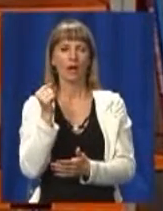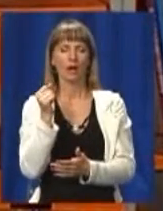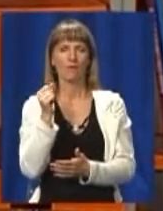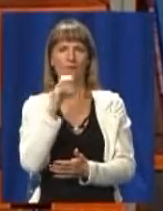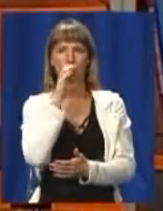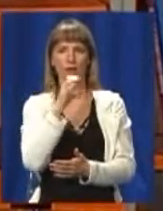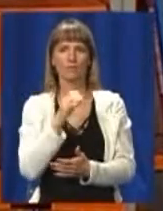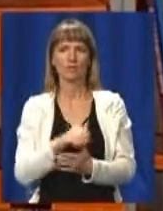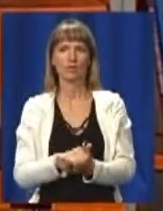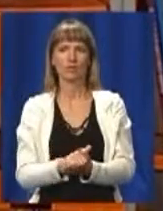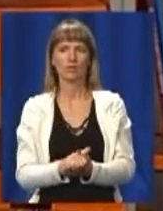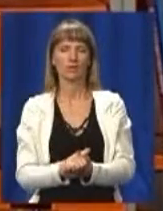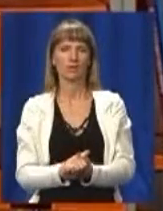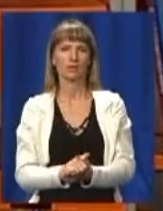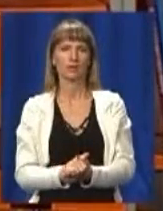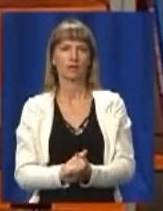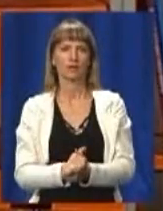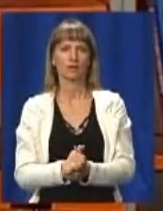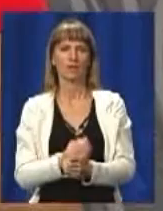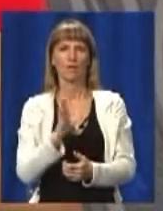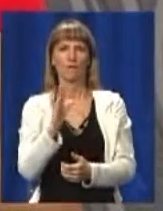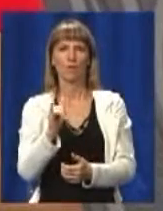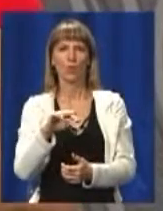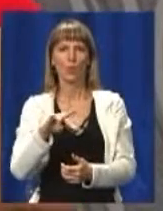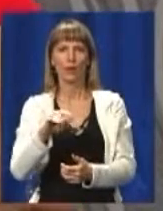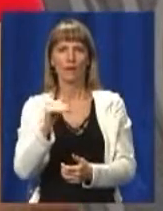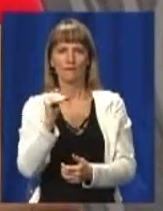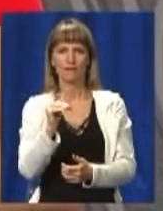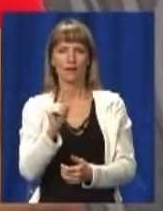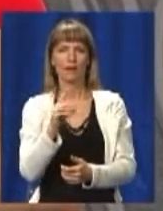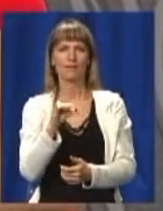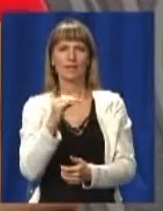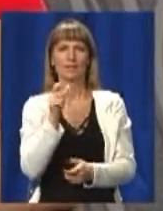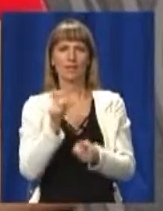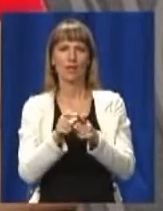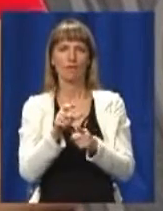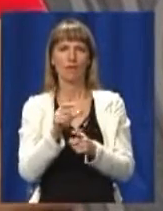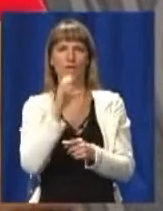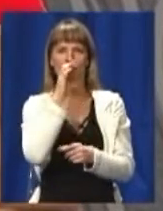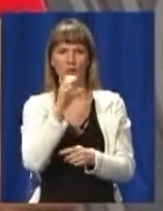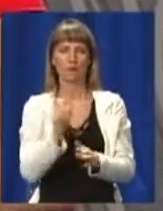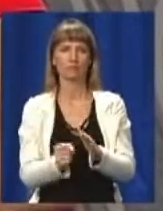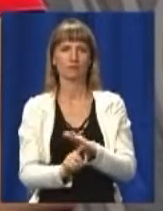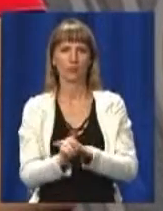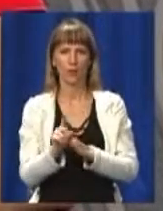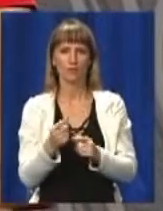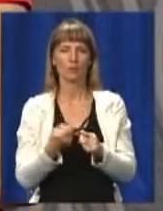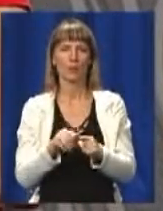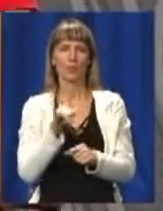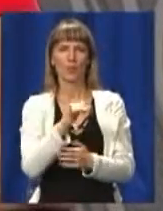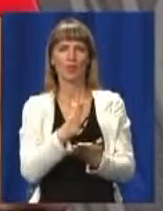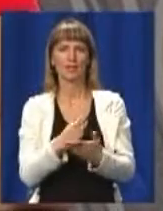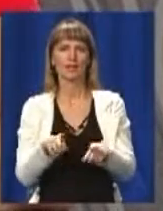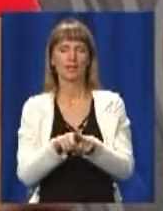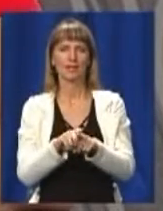Ага, насправді... Ні, не Клео Даніл, а Вульф. Вульф. Мабуть, Вульф, тому що від того, від свого вовк, да, дійсно вона походить, і от чомусь в неї є